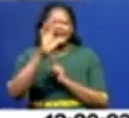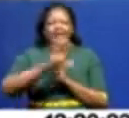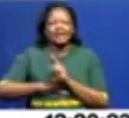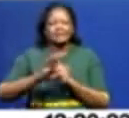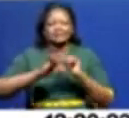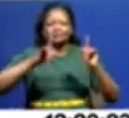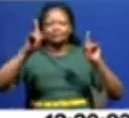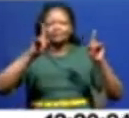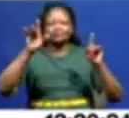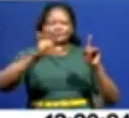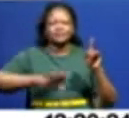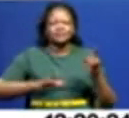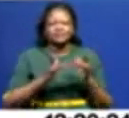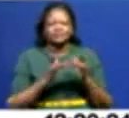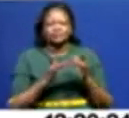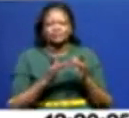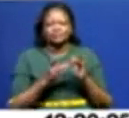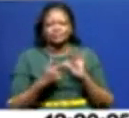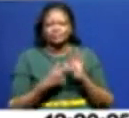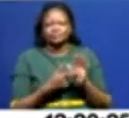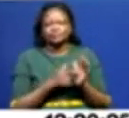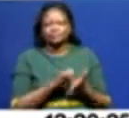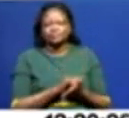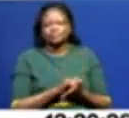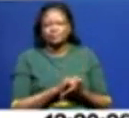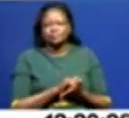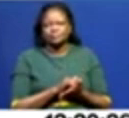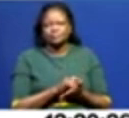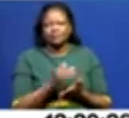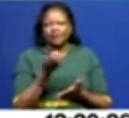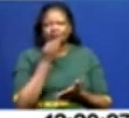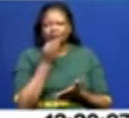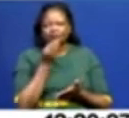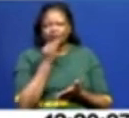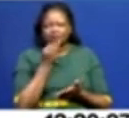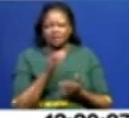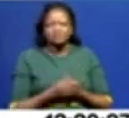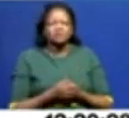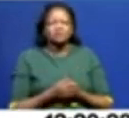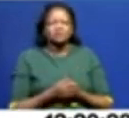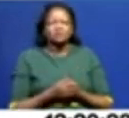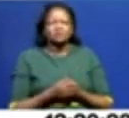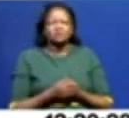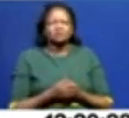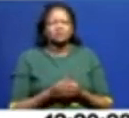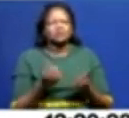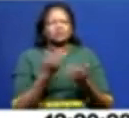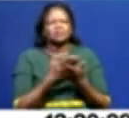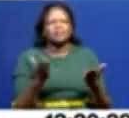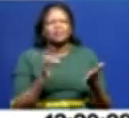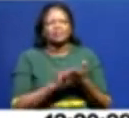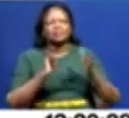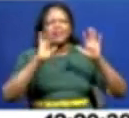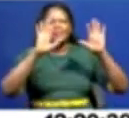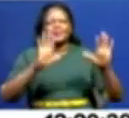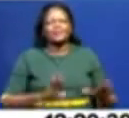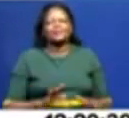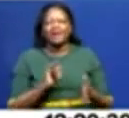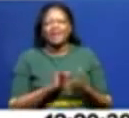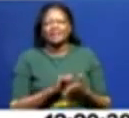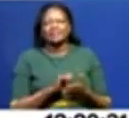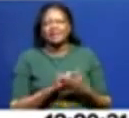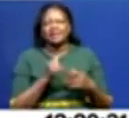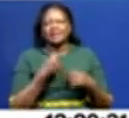utalii mtandaoni zimeonyesha kuwa chakula kimekuwa moja ya mambo muhimu